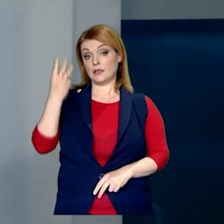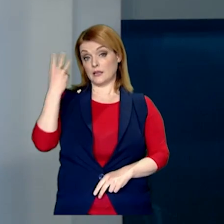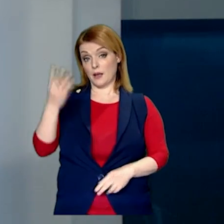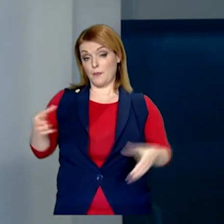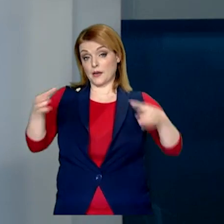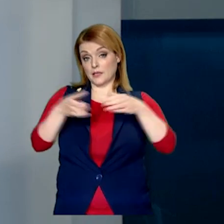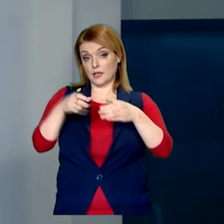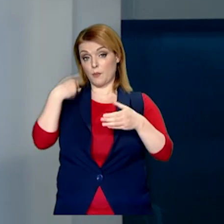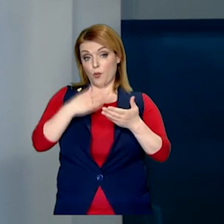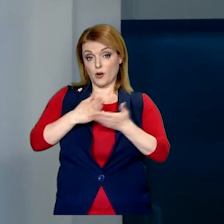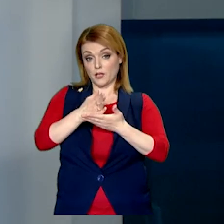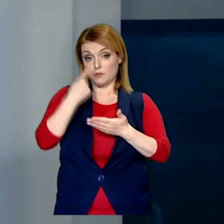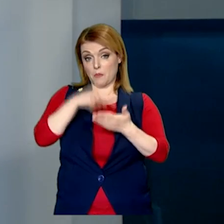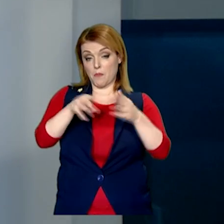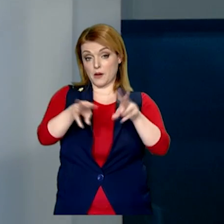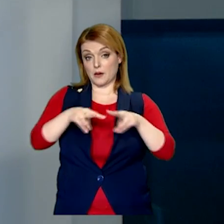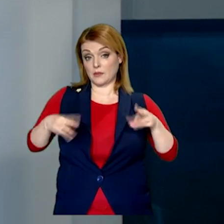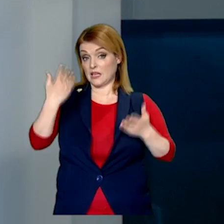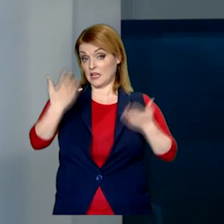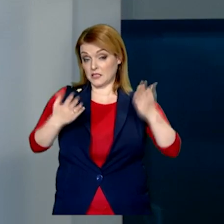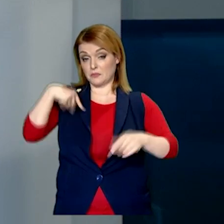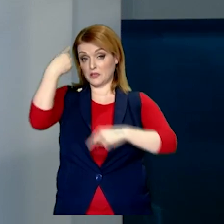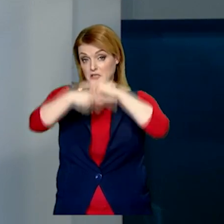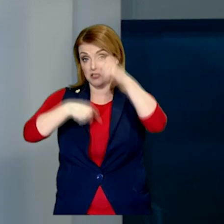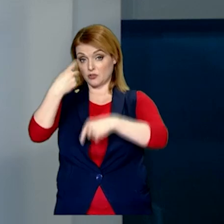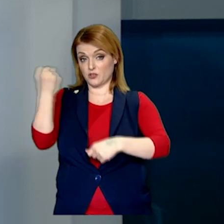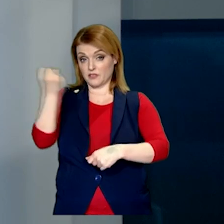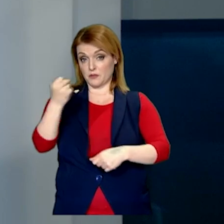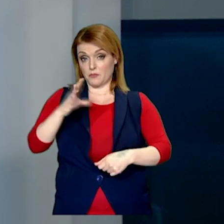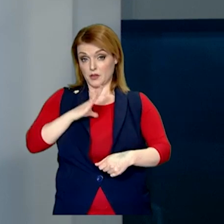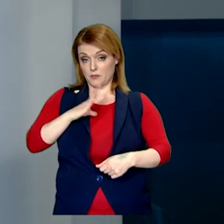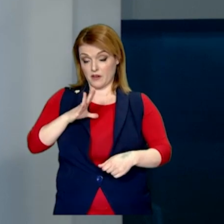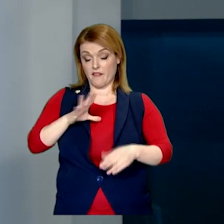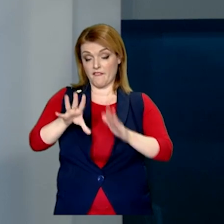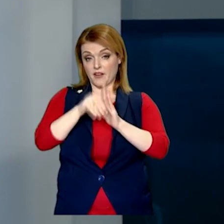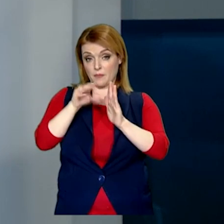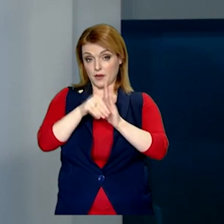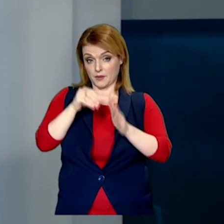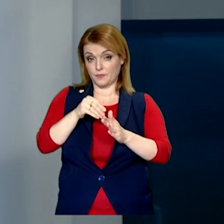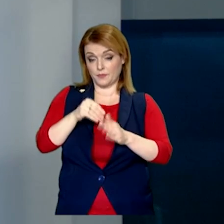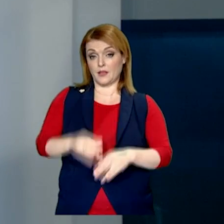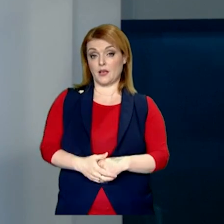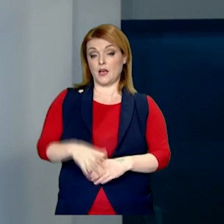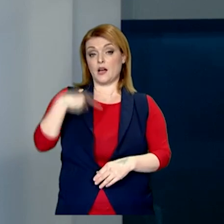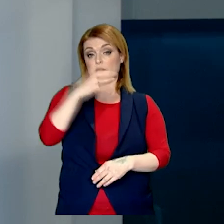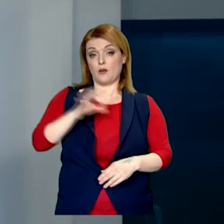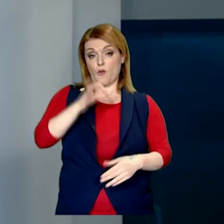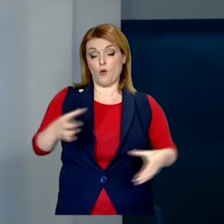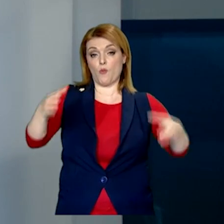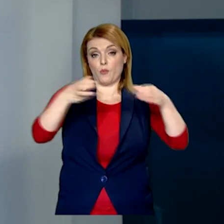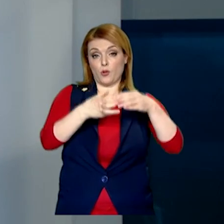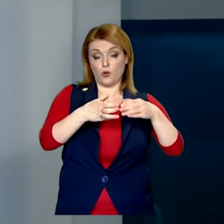Trei partide ar accede în Parlament dacă duminica viitoare ar avea loc alegeri parlamentare anticipate. Este vorba de Blocul Comuniștilor